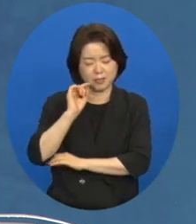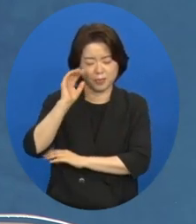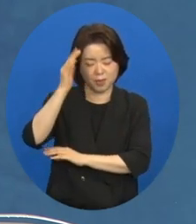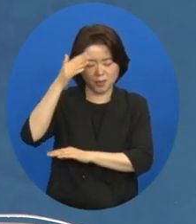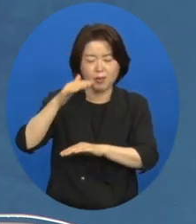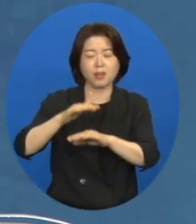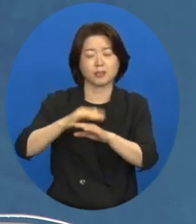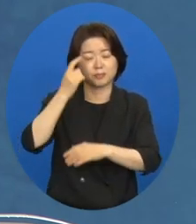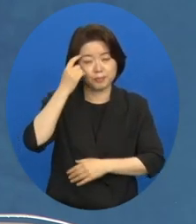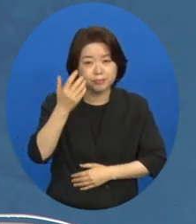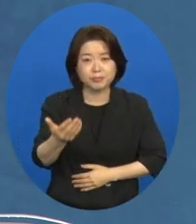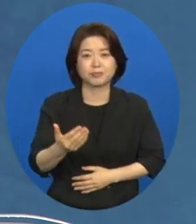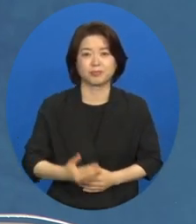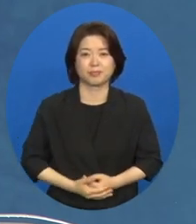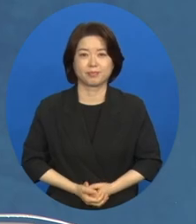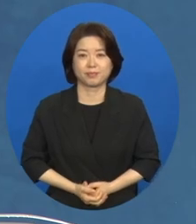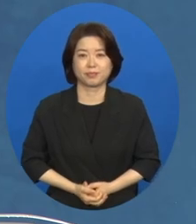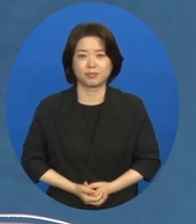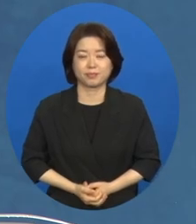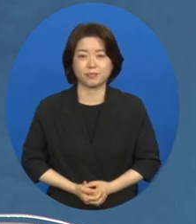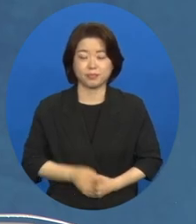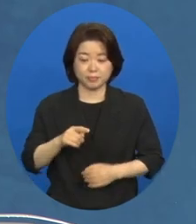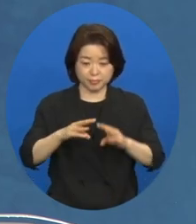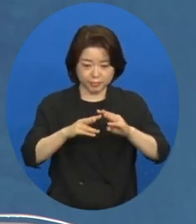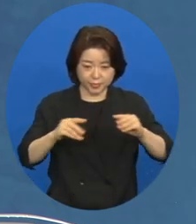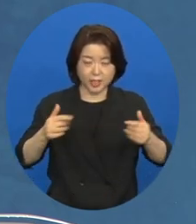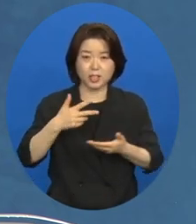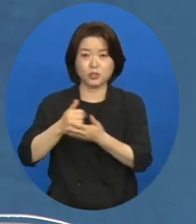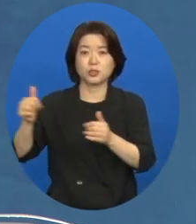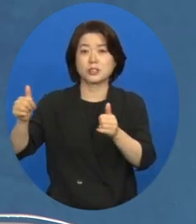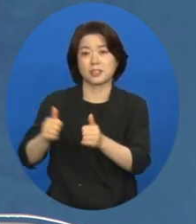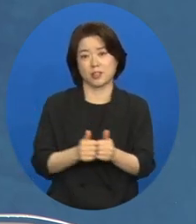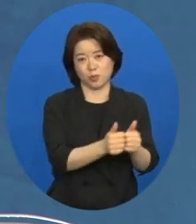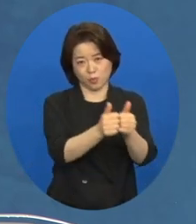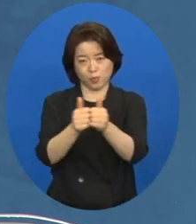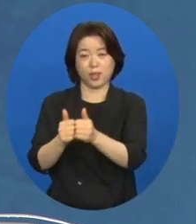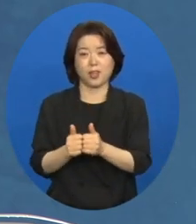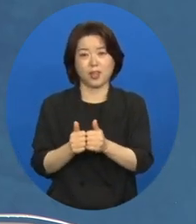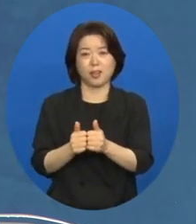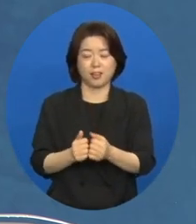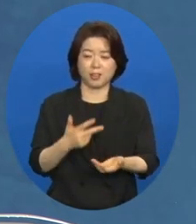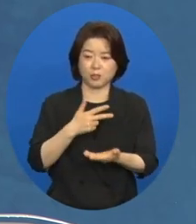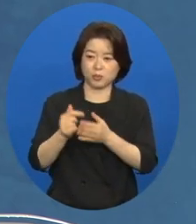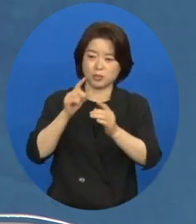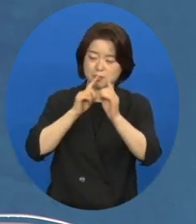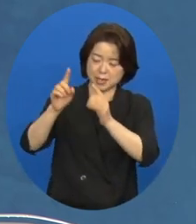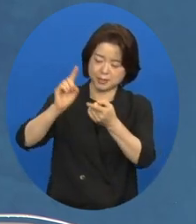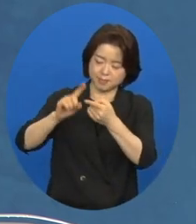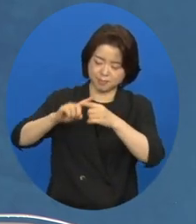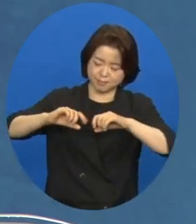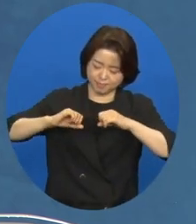손일까? 이 땅에서 주님과 동행했고 주의 말씀대로 살았고